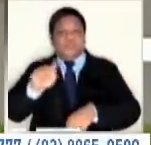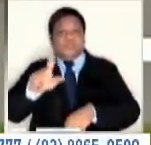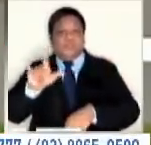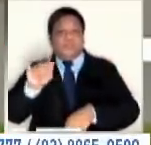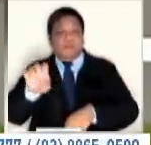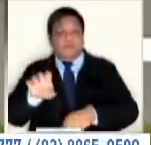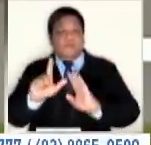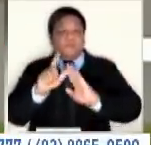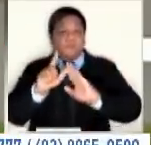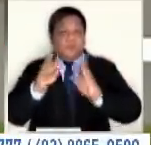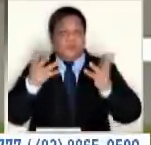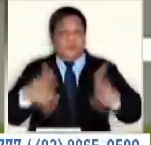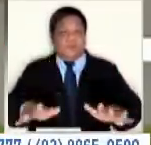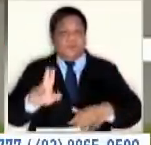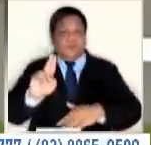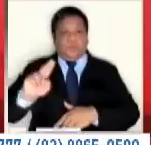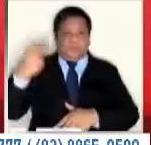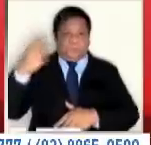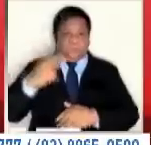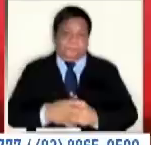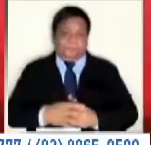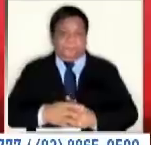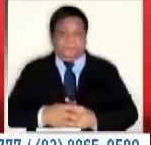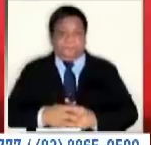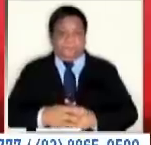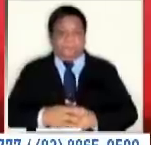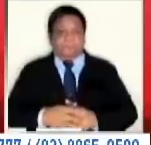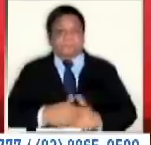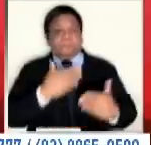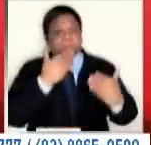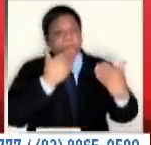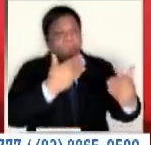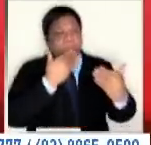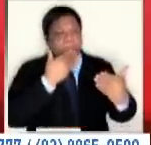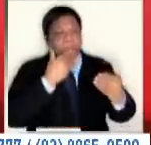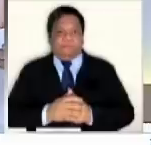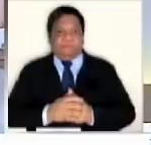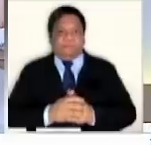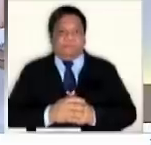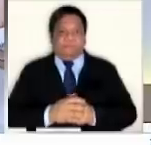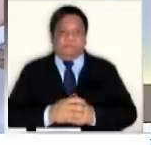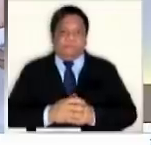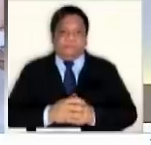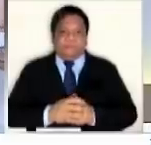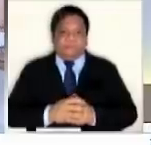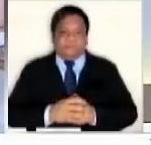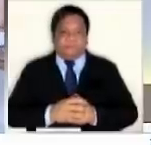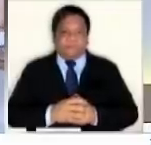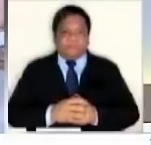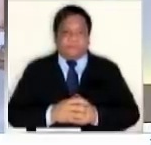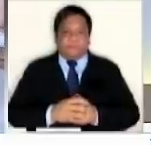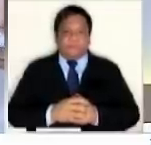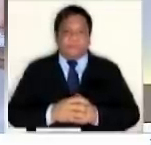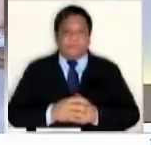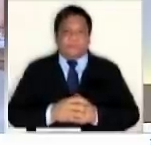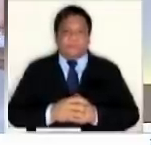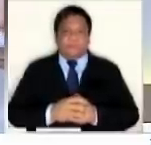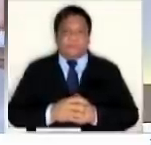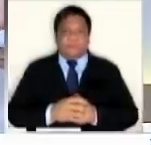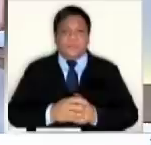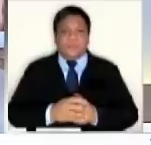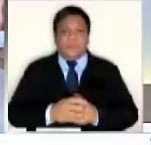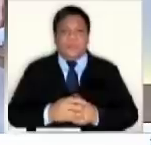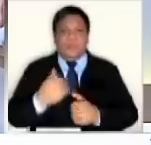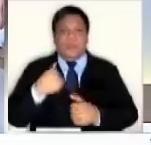ng unang hirit. Igan? Maraming salamat. Ingat, Nico Sereno. Binabatikos ng isang TV show sa bansang